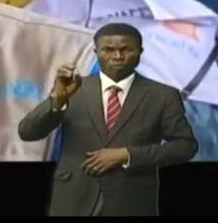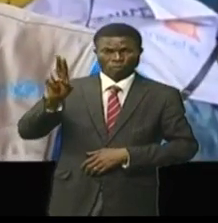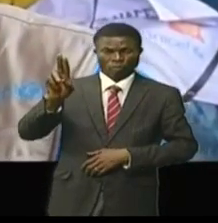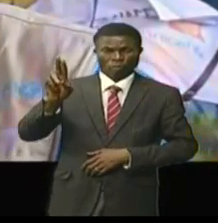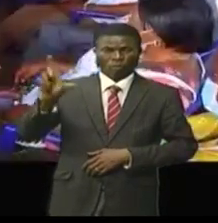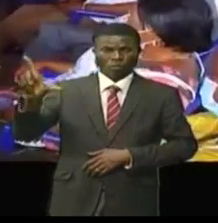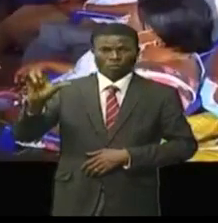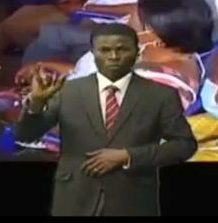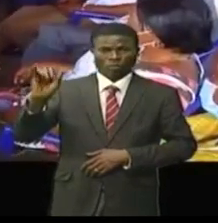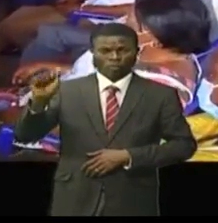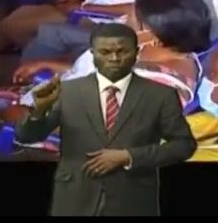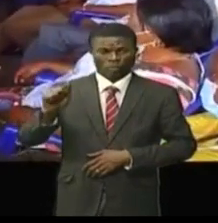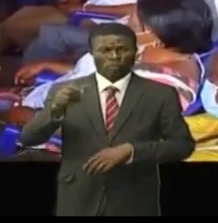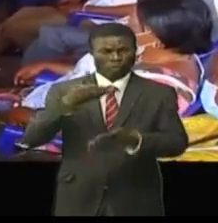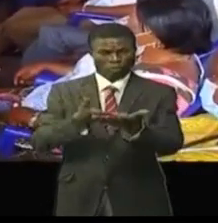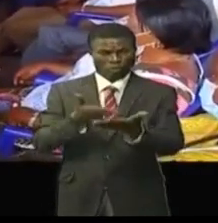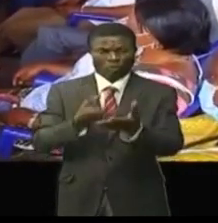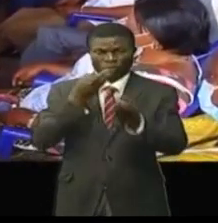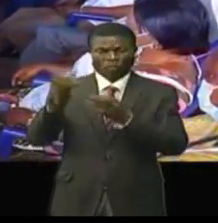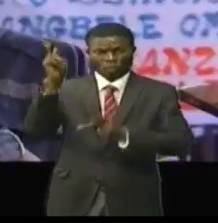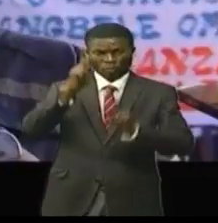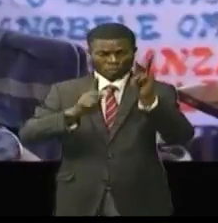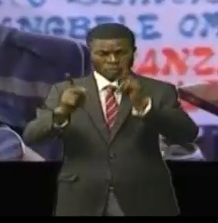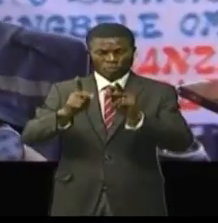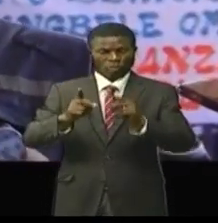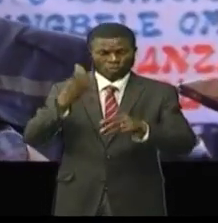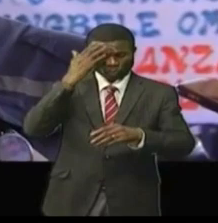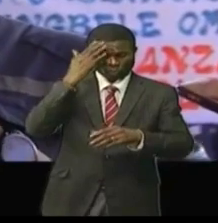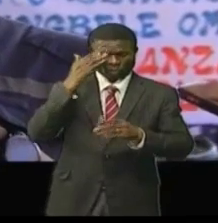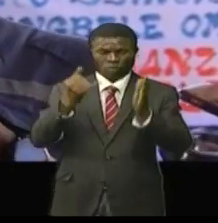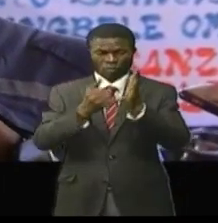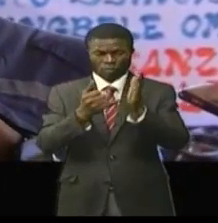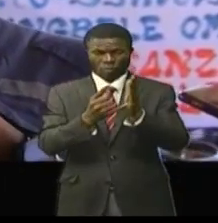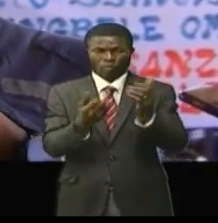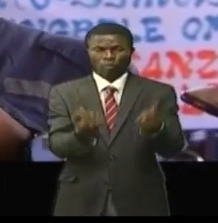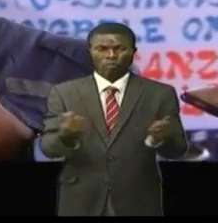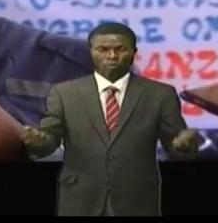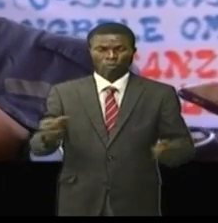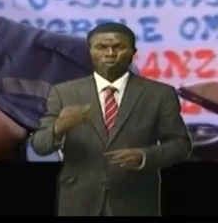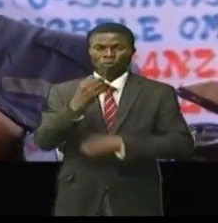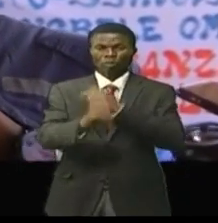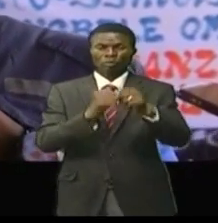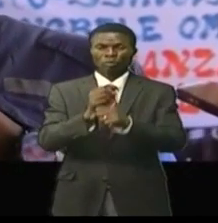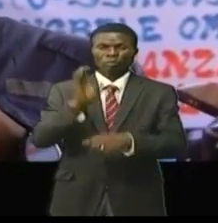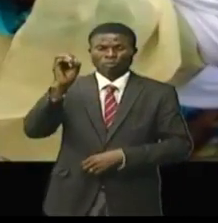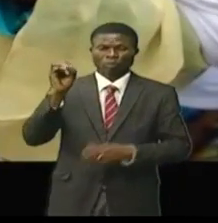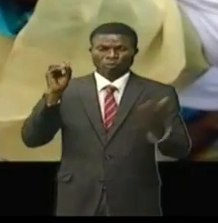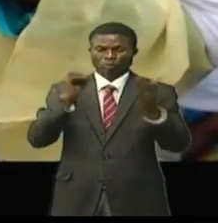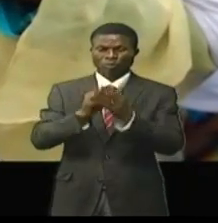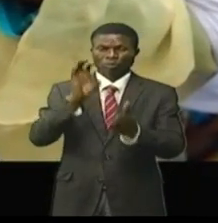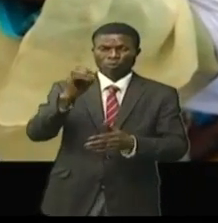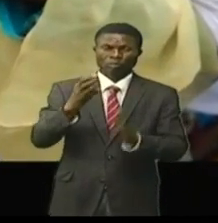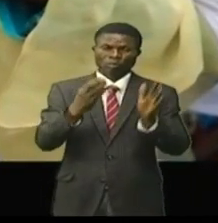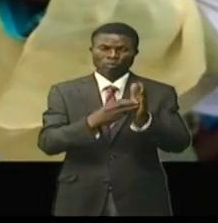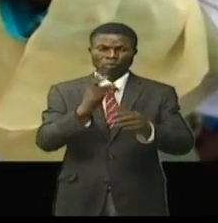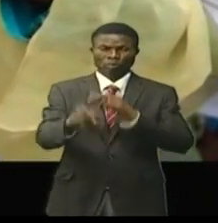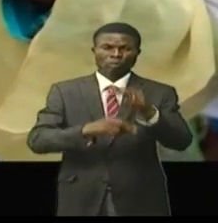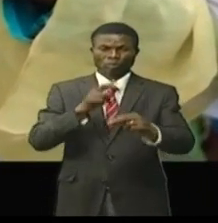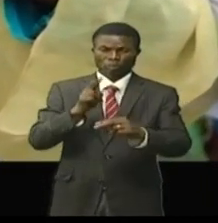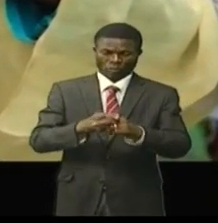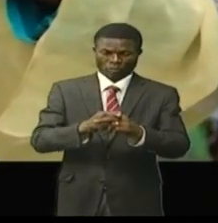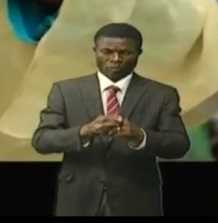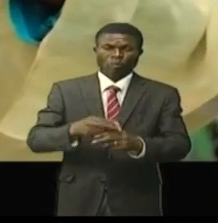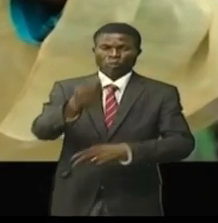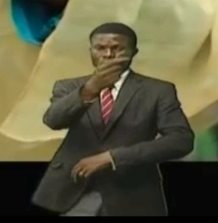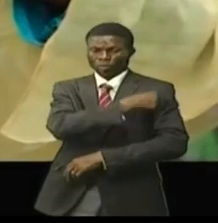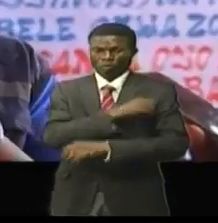Bas-Ouélé. Par occasion, il précise que la population cible sont les enfants de 0 à 59 mois. Vacciner, c'est protéger. Vacciner,